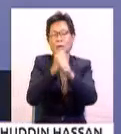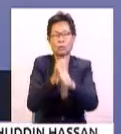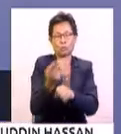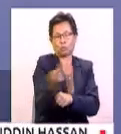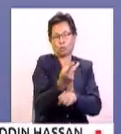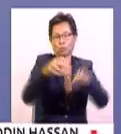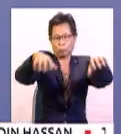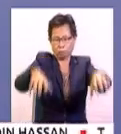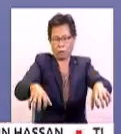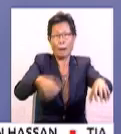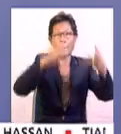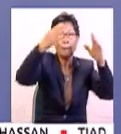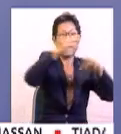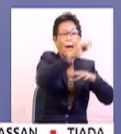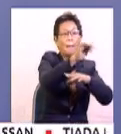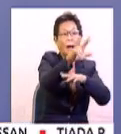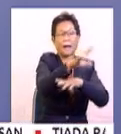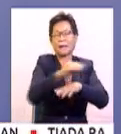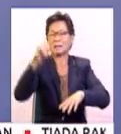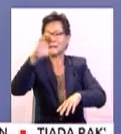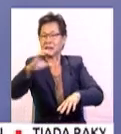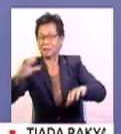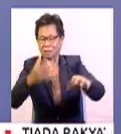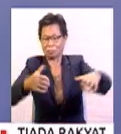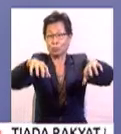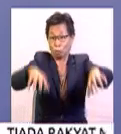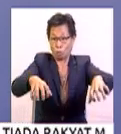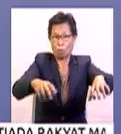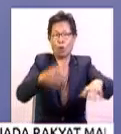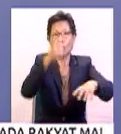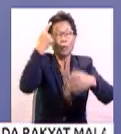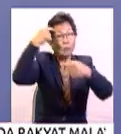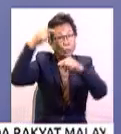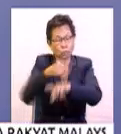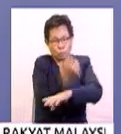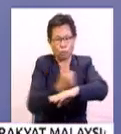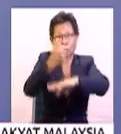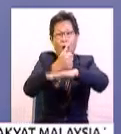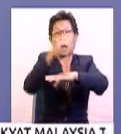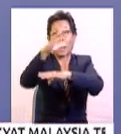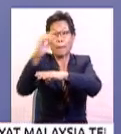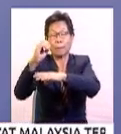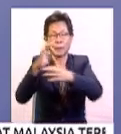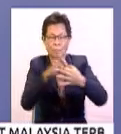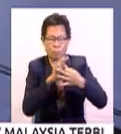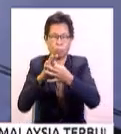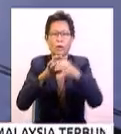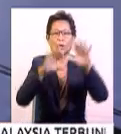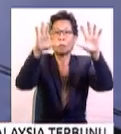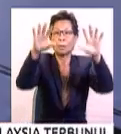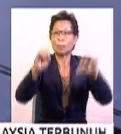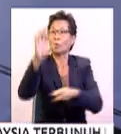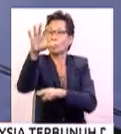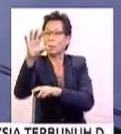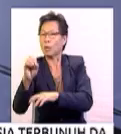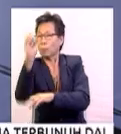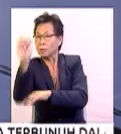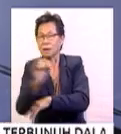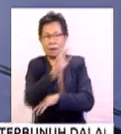Kedua-dua pihak telah bersetuju untuk menubuhkan satu syarikat usaha sama secara 50-50 ataupun